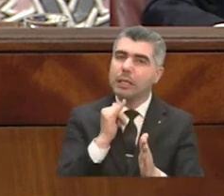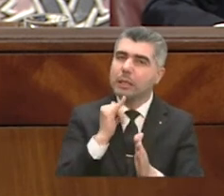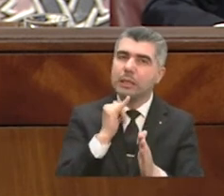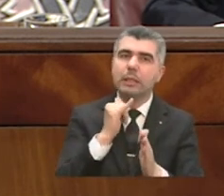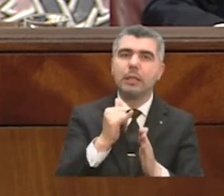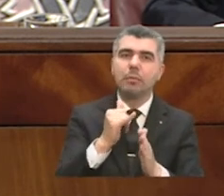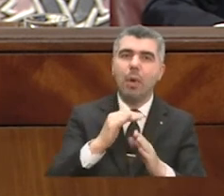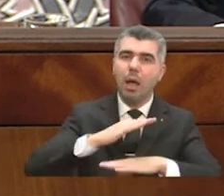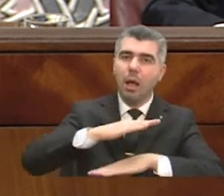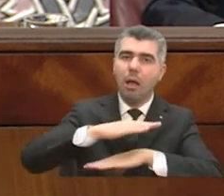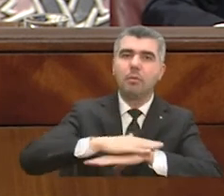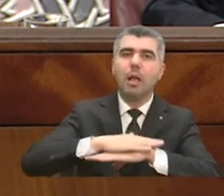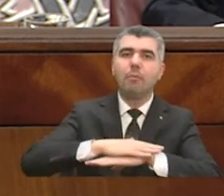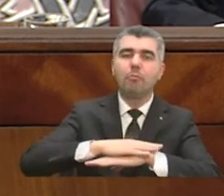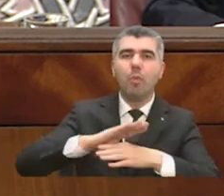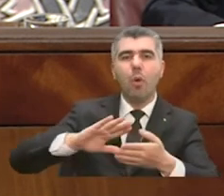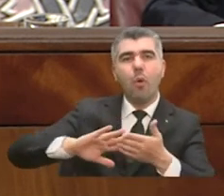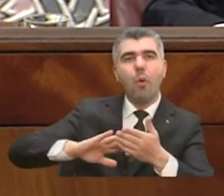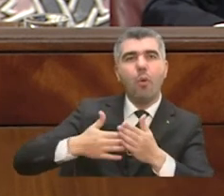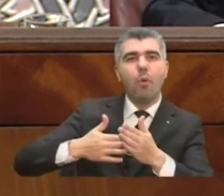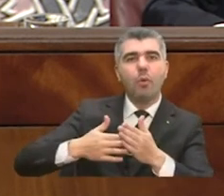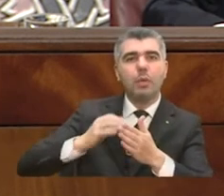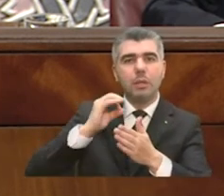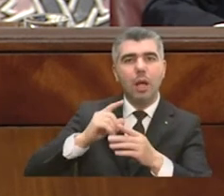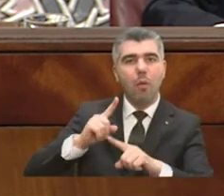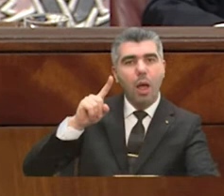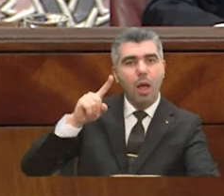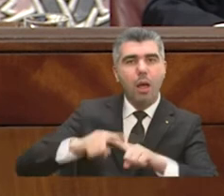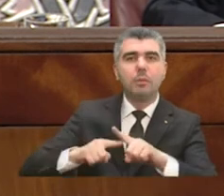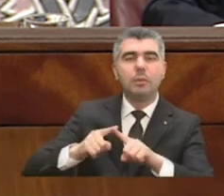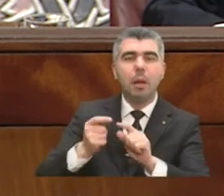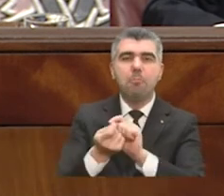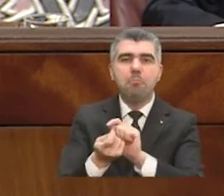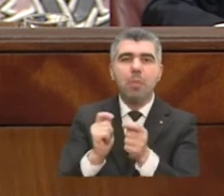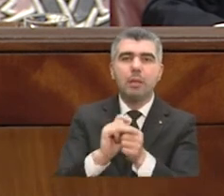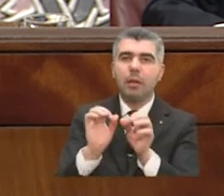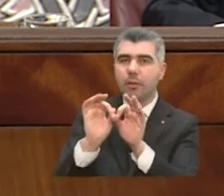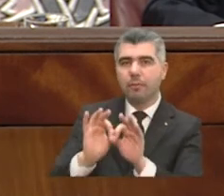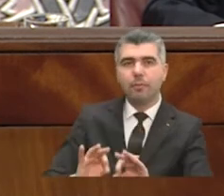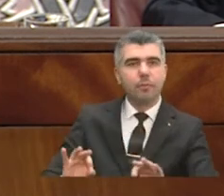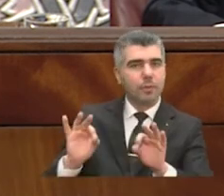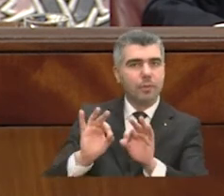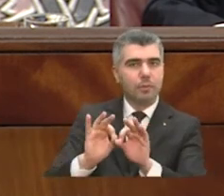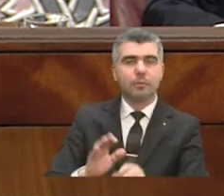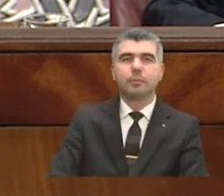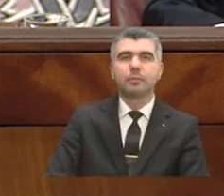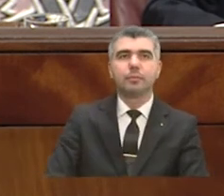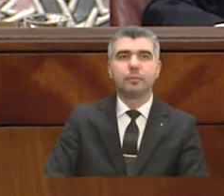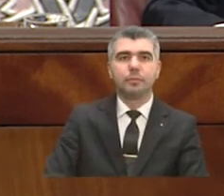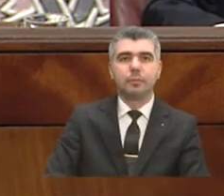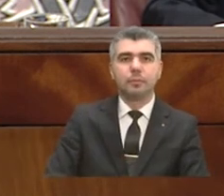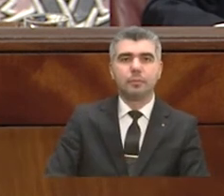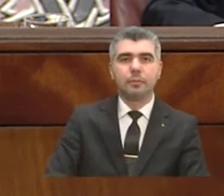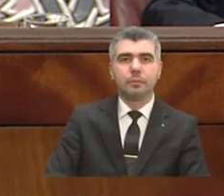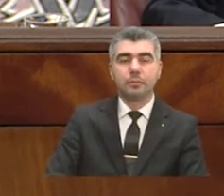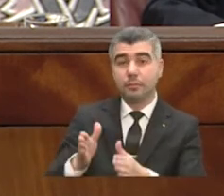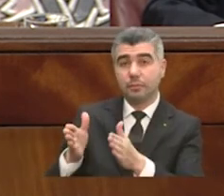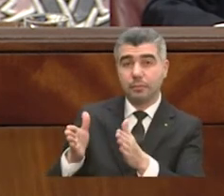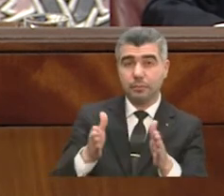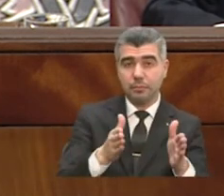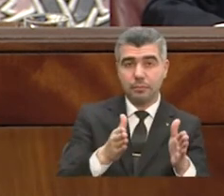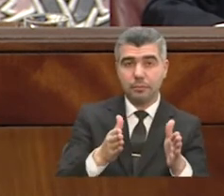l'homme, dans le respect évidemment de l'universalité de ces droits qui